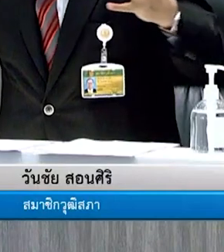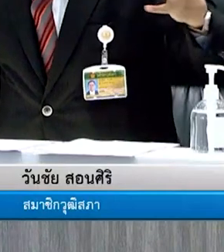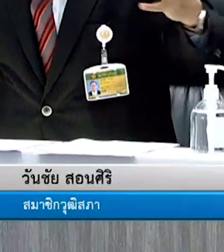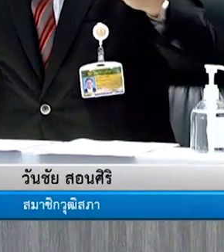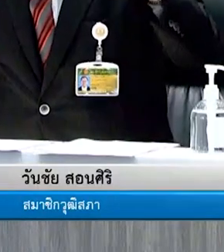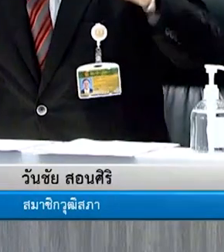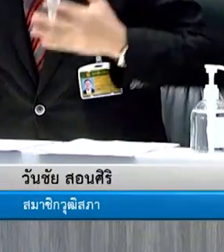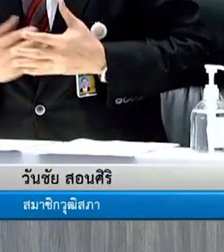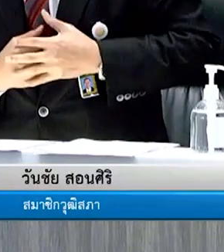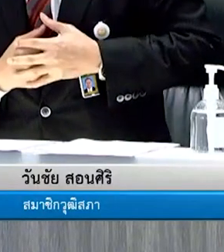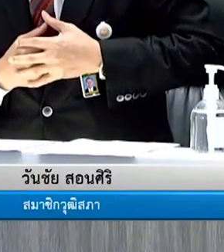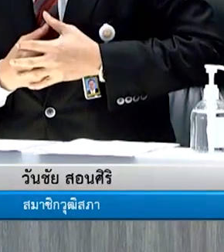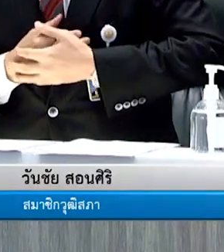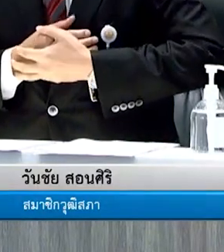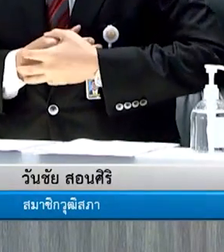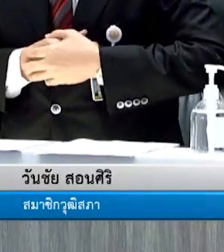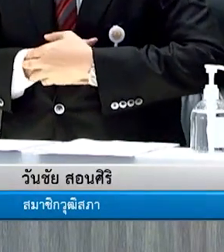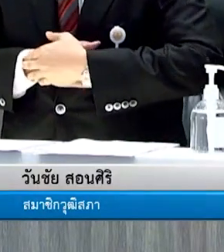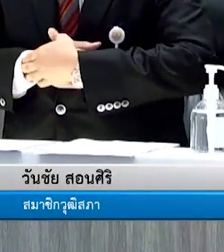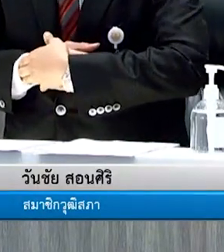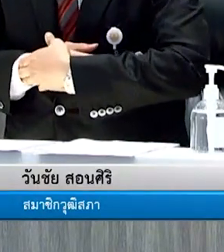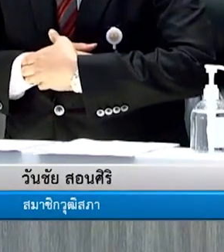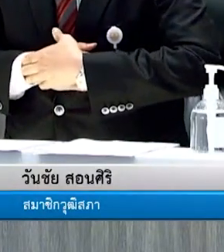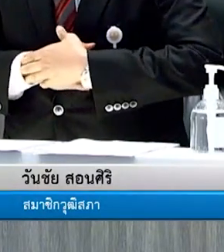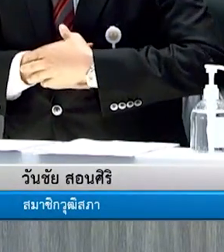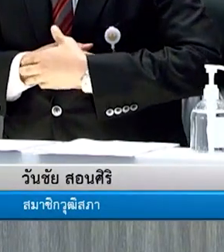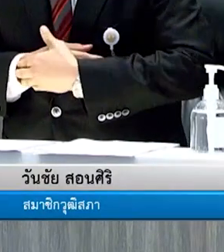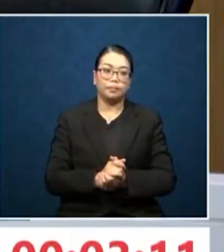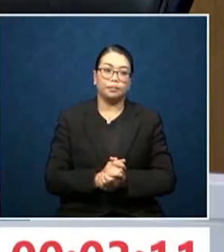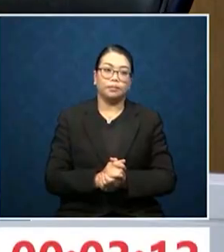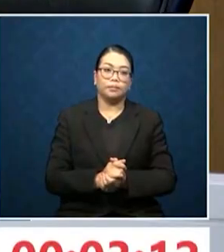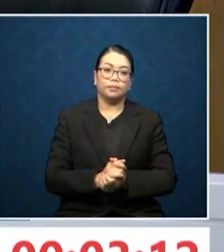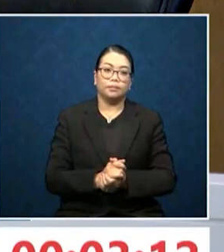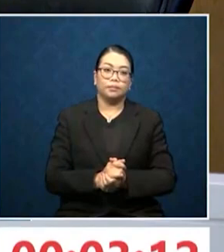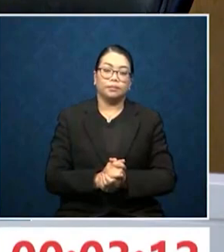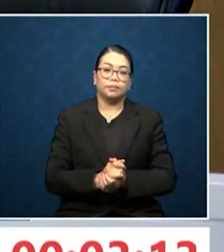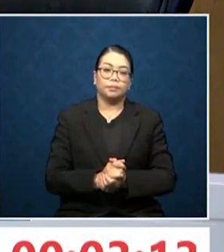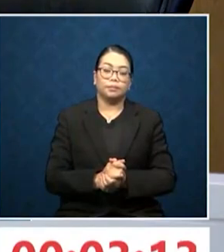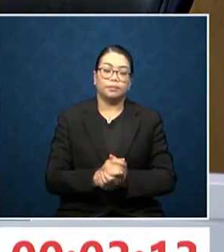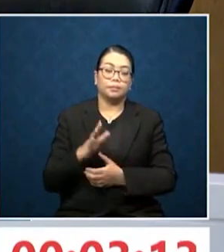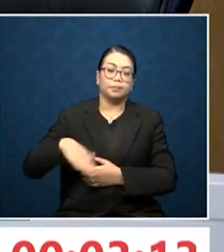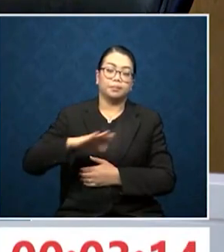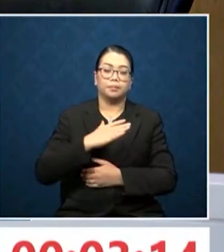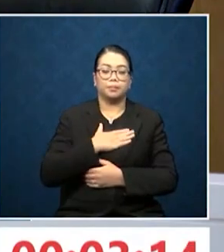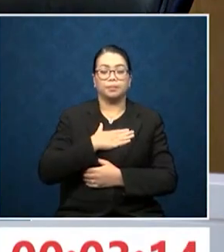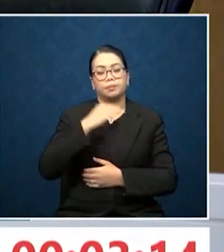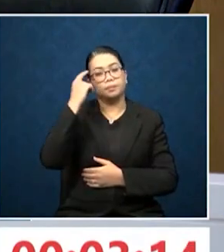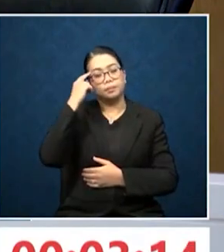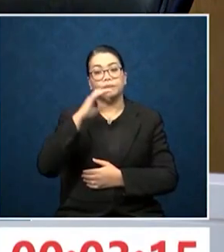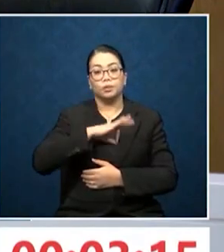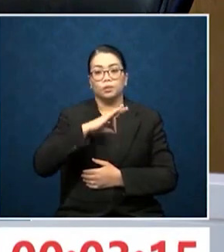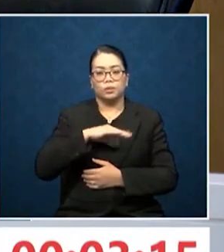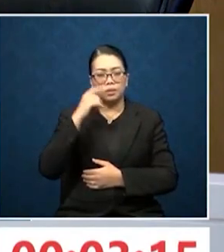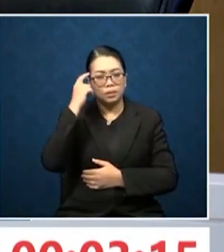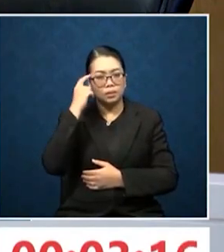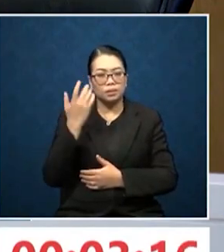างเดียวกันคือยังไม่เห็นผลงานของกสทช.อย่างเป็นรูปธรรมงบประมาณของรัฐที่ได้ไปนั้นไม่ถูกนำไปพัฒ